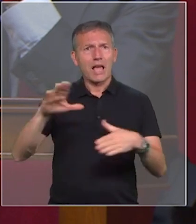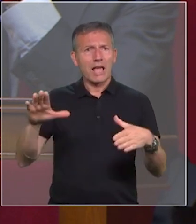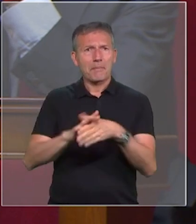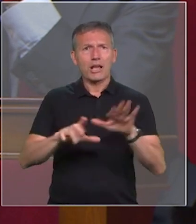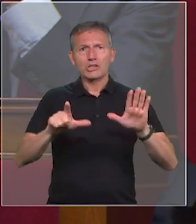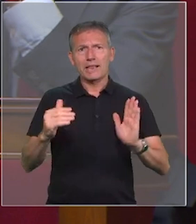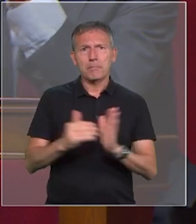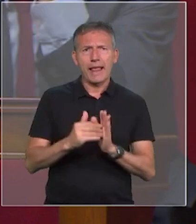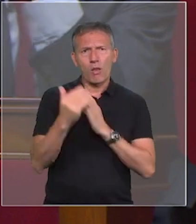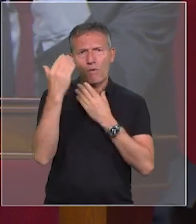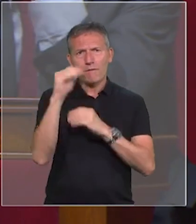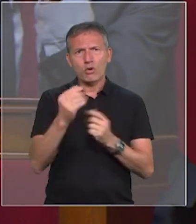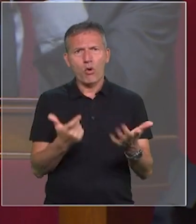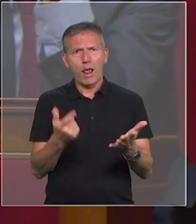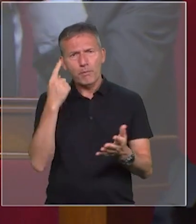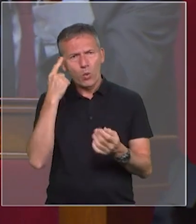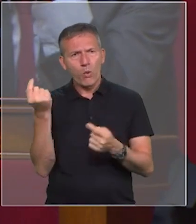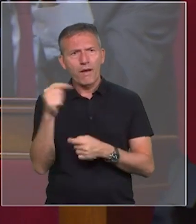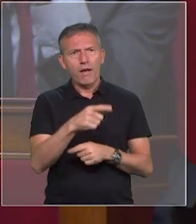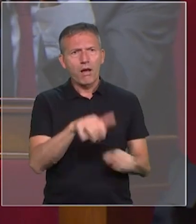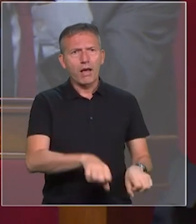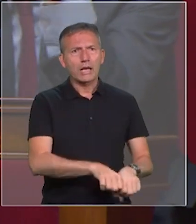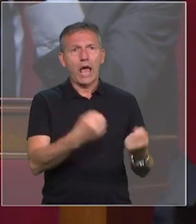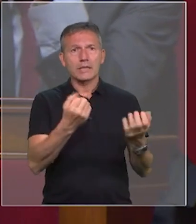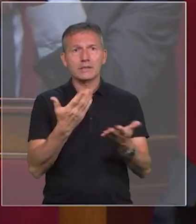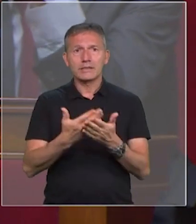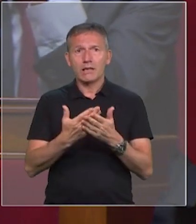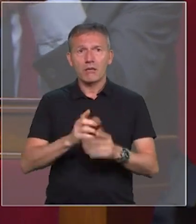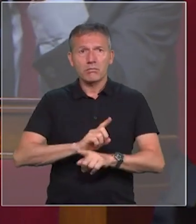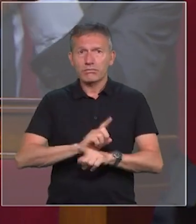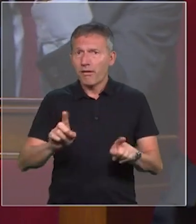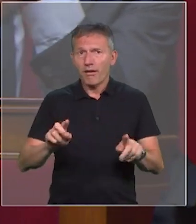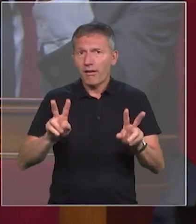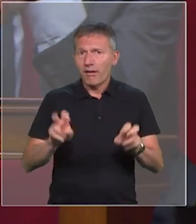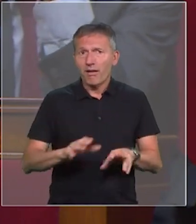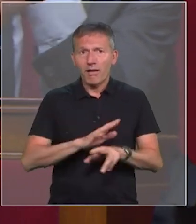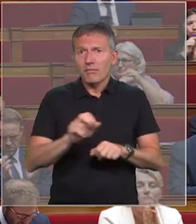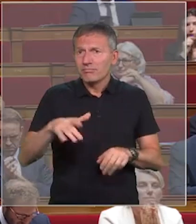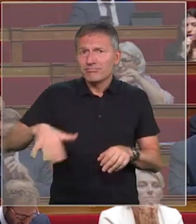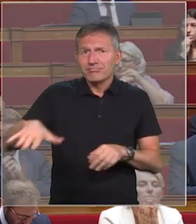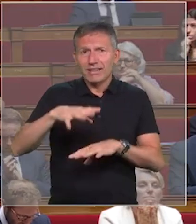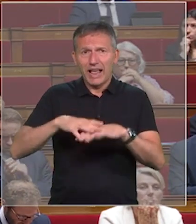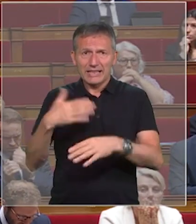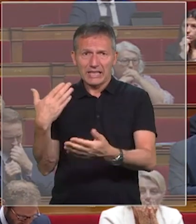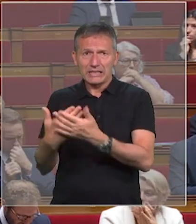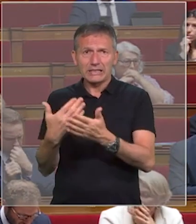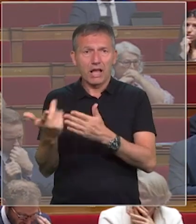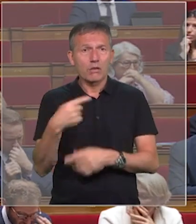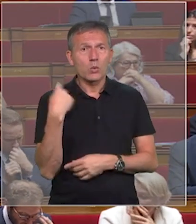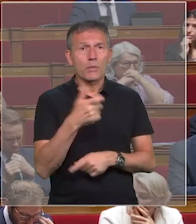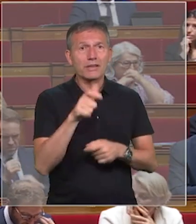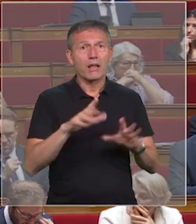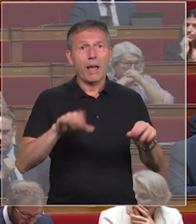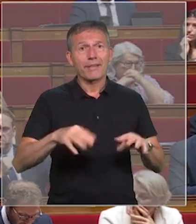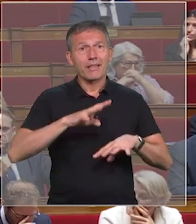7000 voyous armés venus pour casser. Nous leur disons qu'ils ne sont pas et qu'ils ne font pas nos quartiers. Parce que les Français qui vivent dans